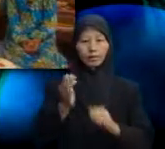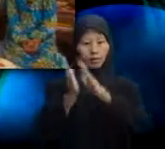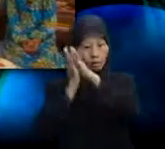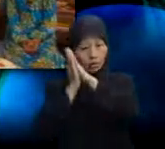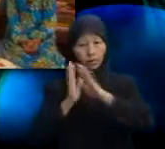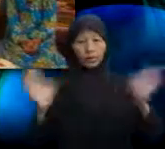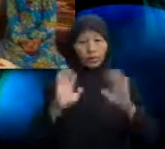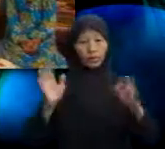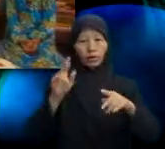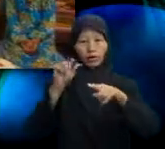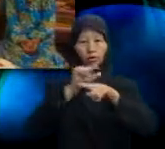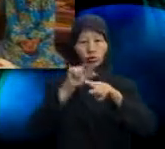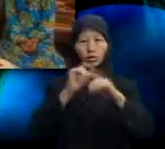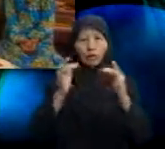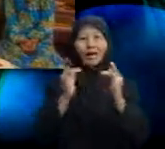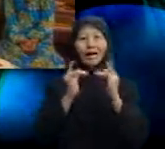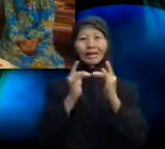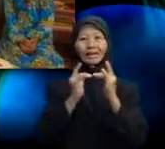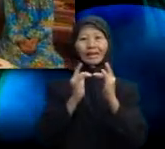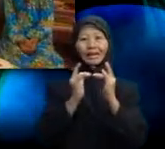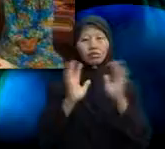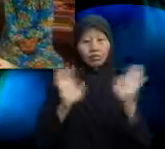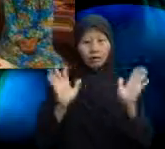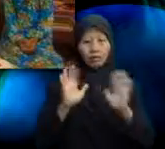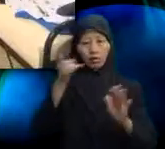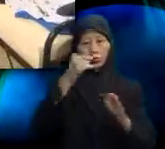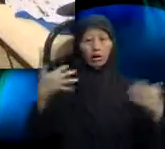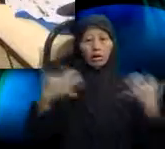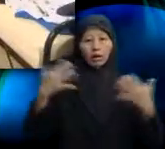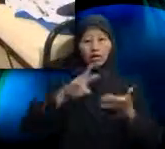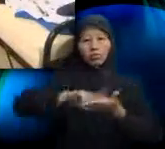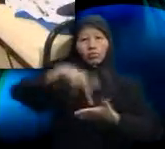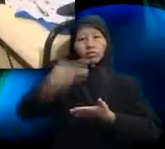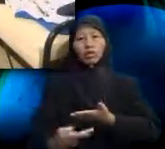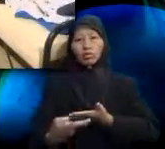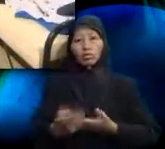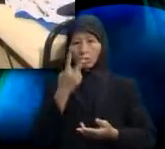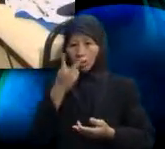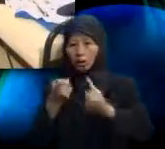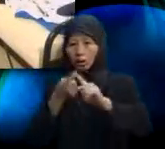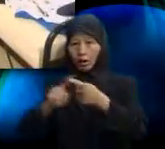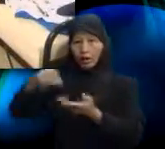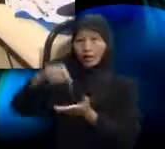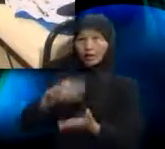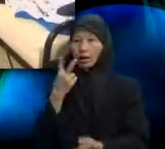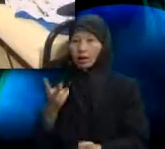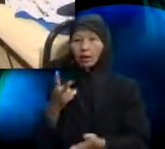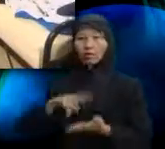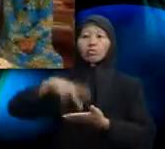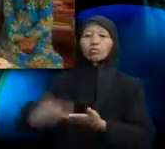tidur tidak menggunakan katil kerana ditakuti jatuh dan cedera. Tengoklah kawan kita ini.